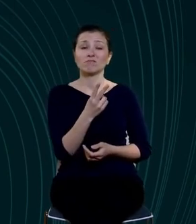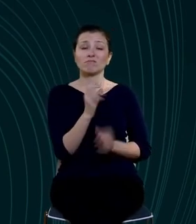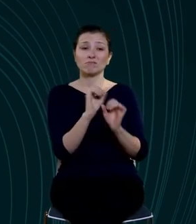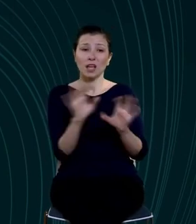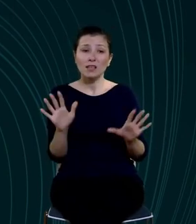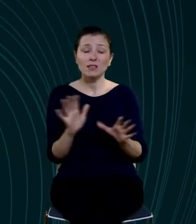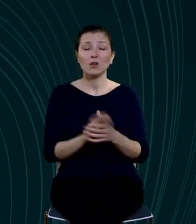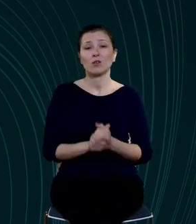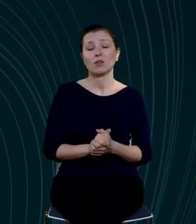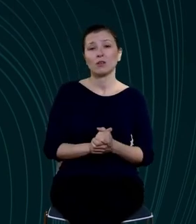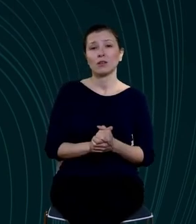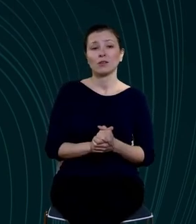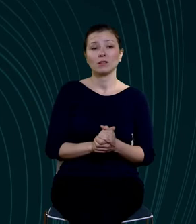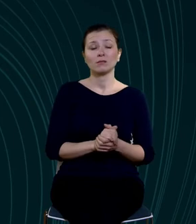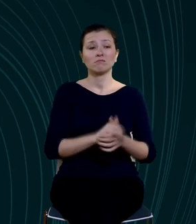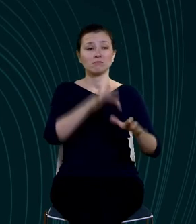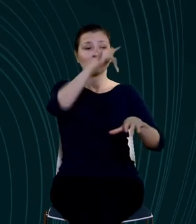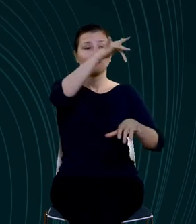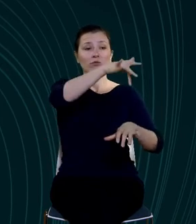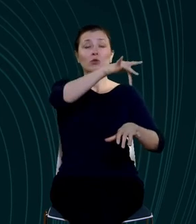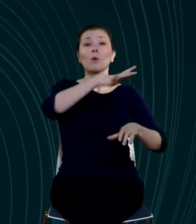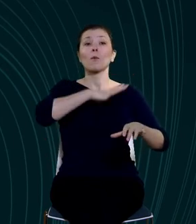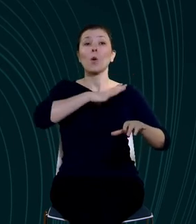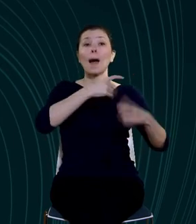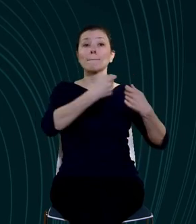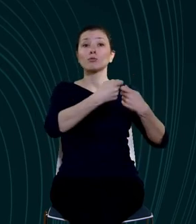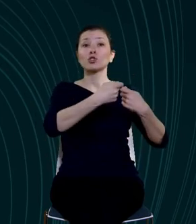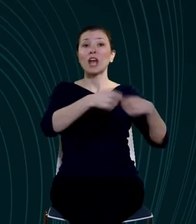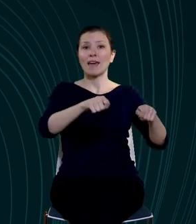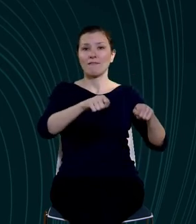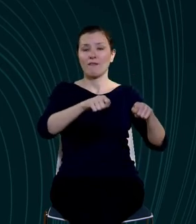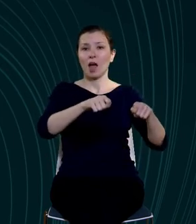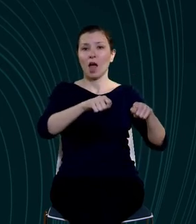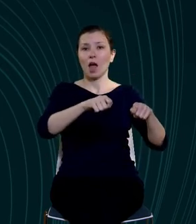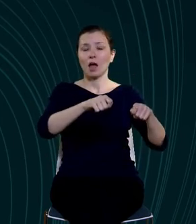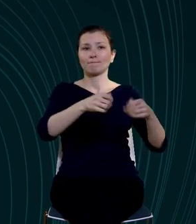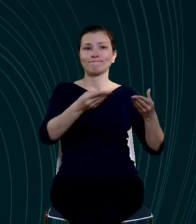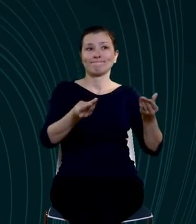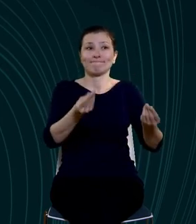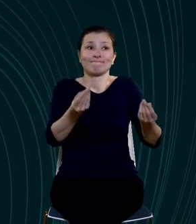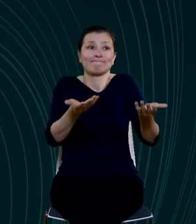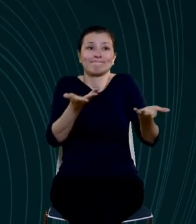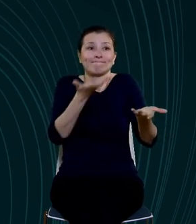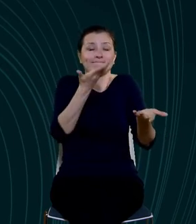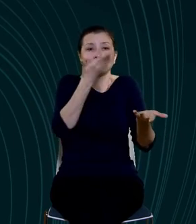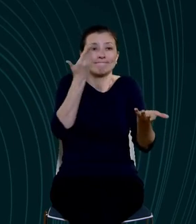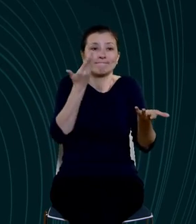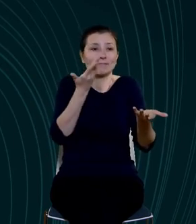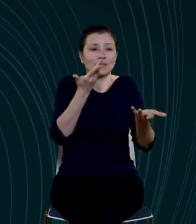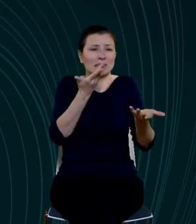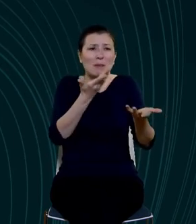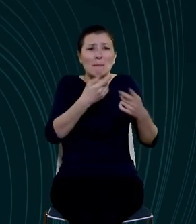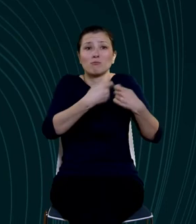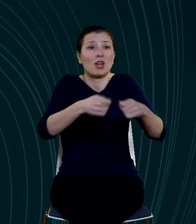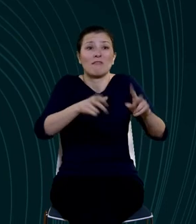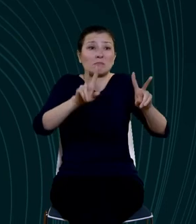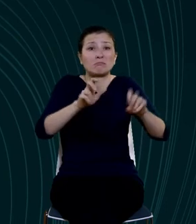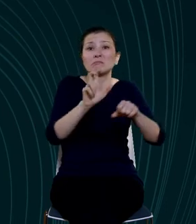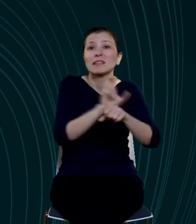jasno, że nastąpiła przerwa jakaś, nazwijmy to, techniczna,